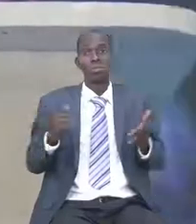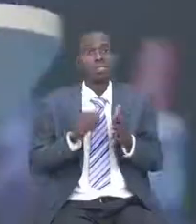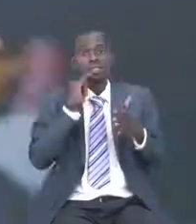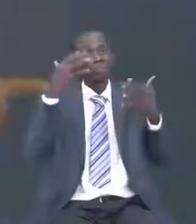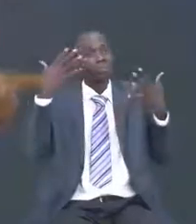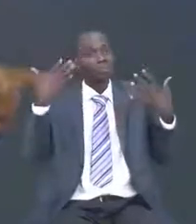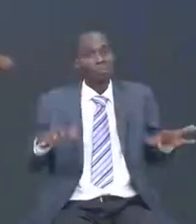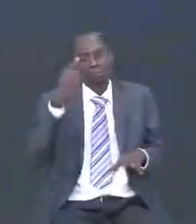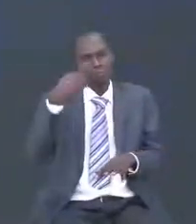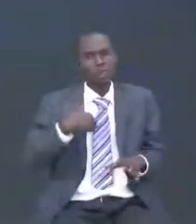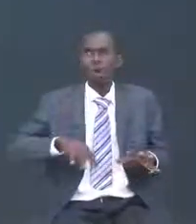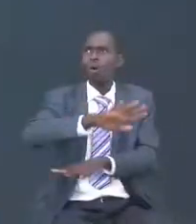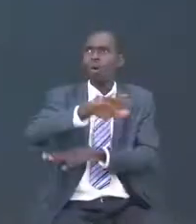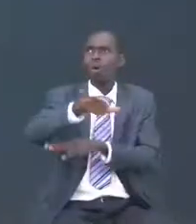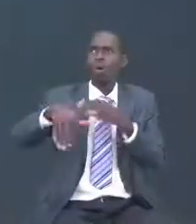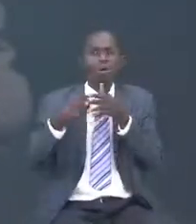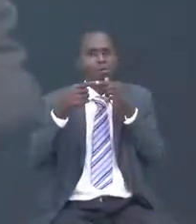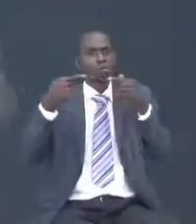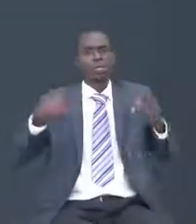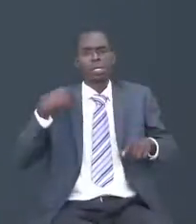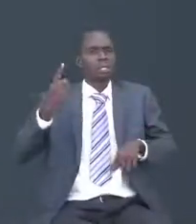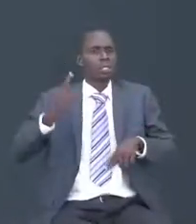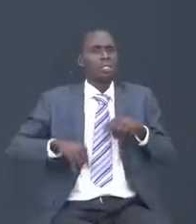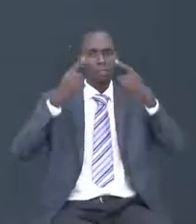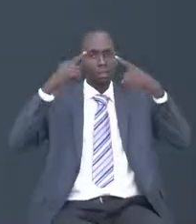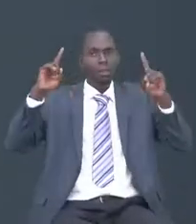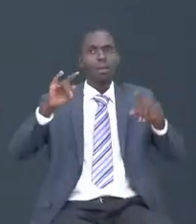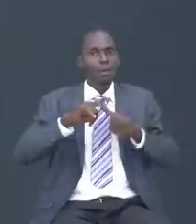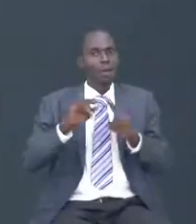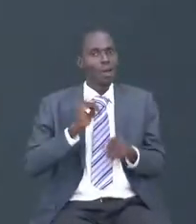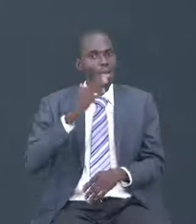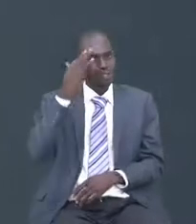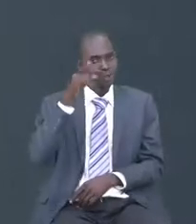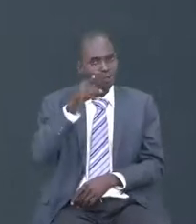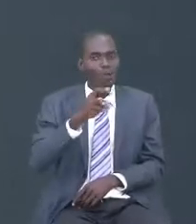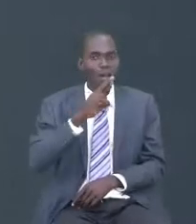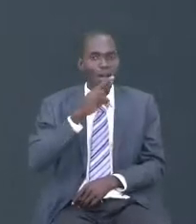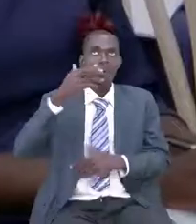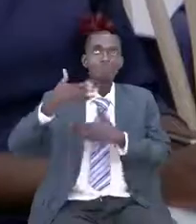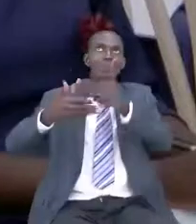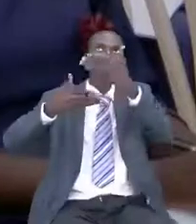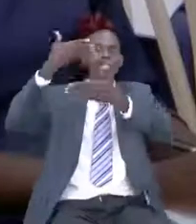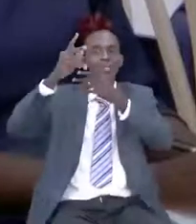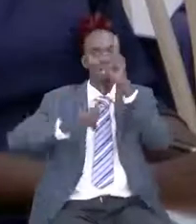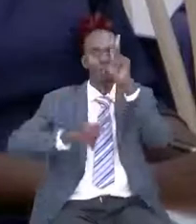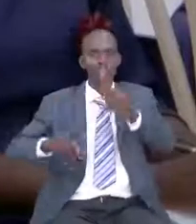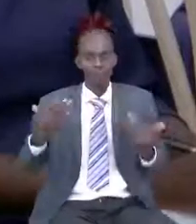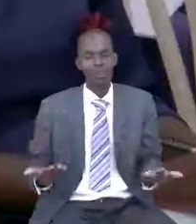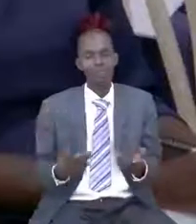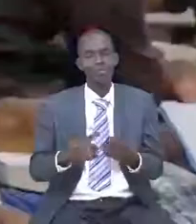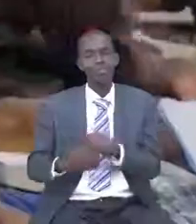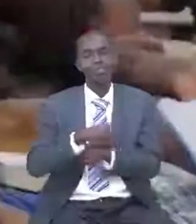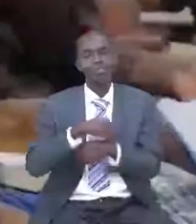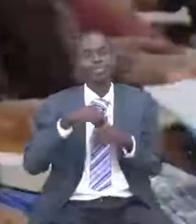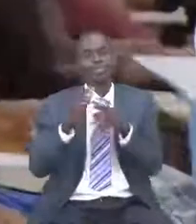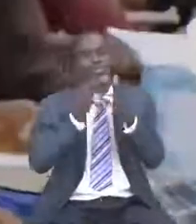tu veux faire du progrès, et je sais, et je parle à des pionniers extraordinaires qui feront du progrès au nom